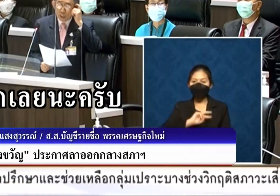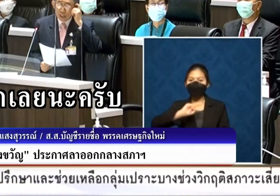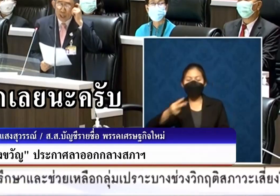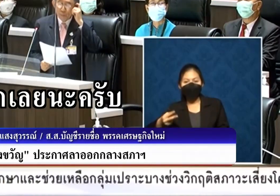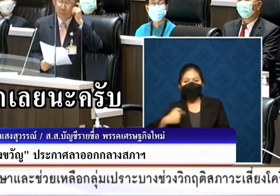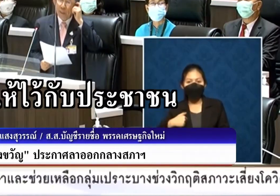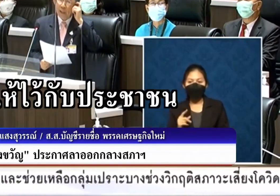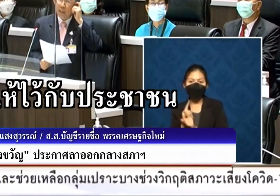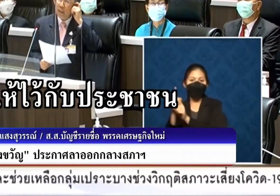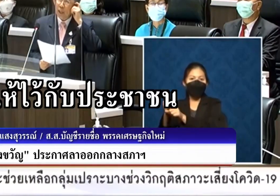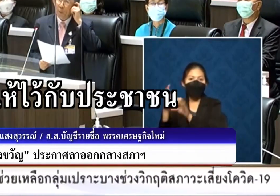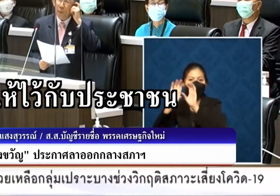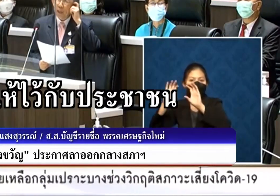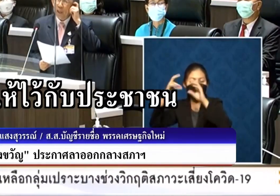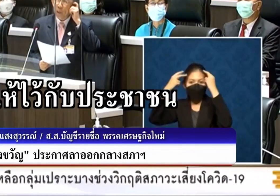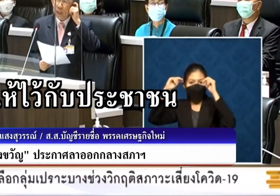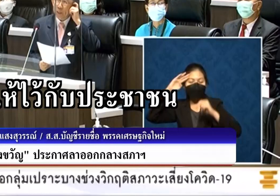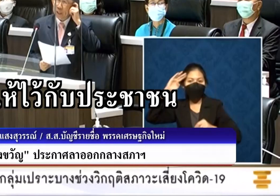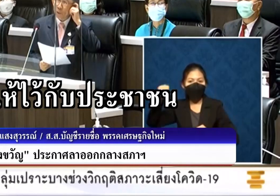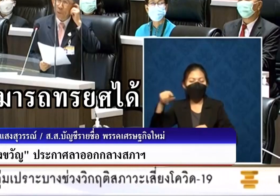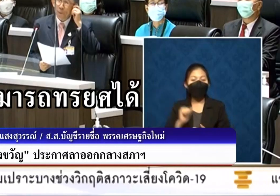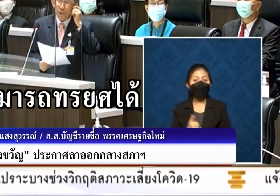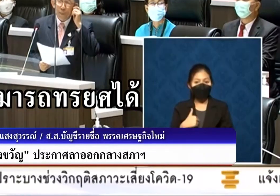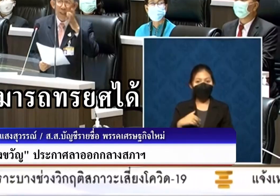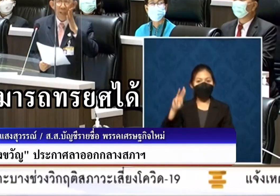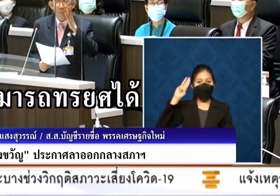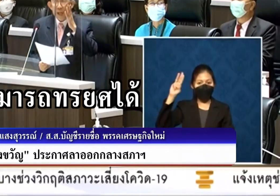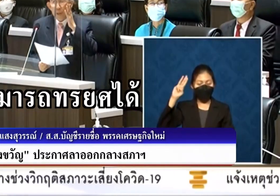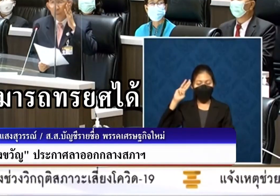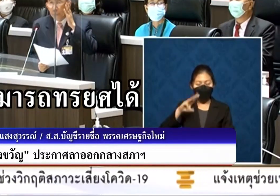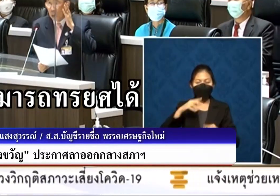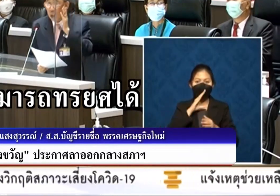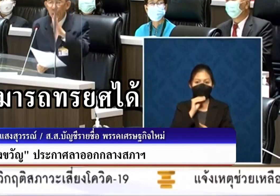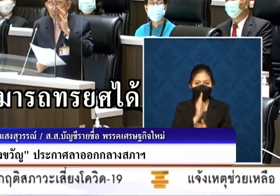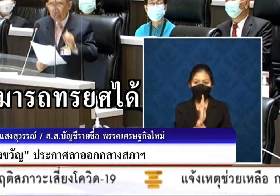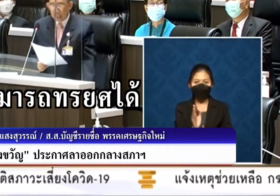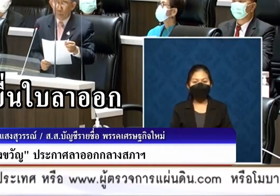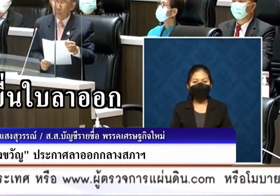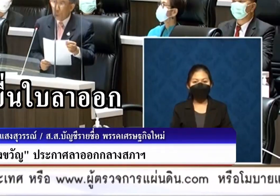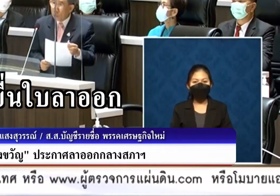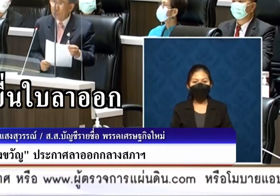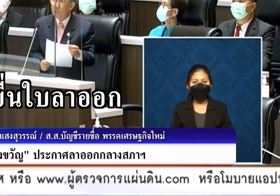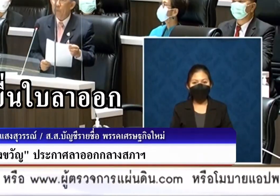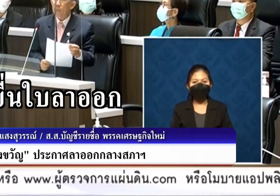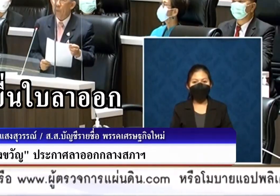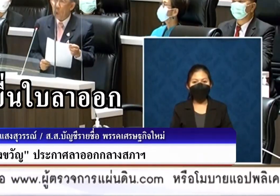มบอกเลยนะครับสัญญาที่ผมให้ไว้กับประชาชนผมไม่สามารถทรยศได้ฮะผ